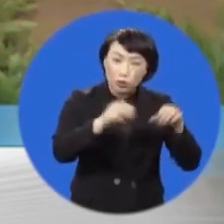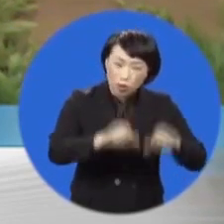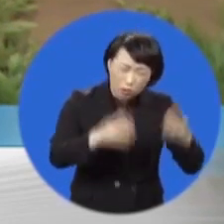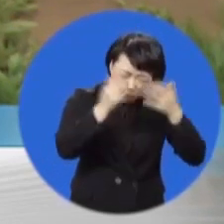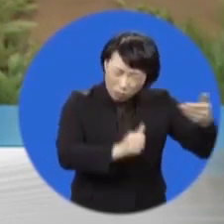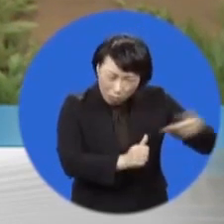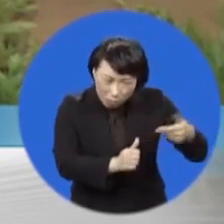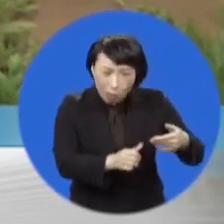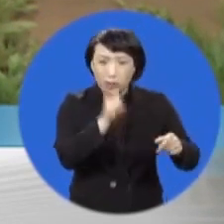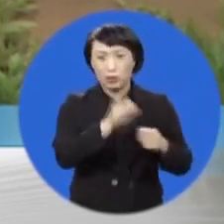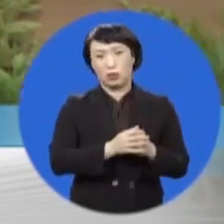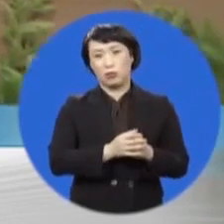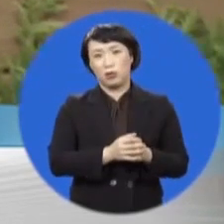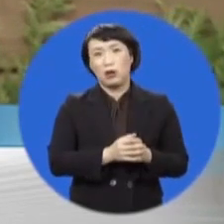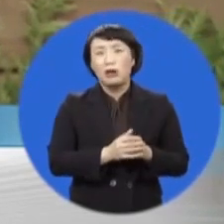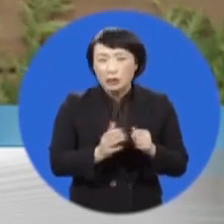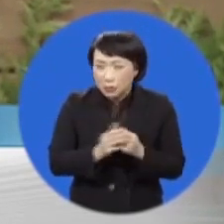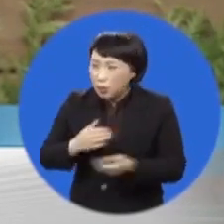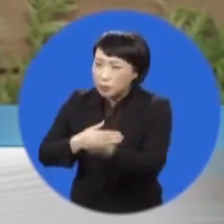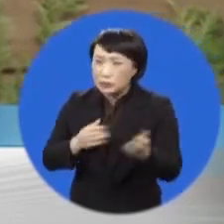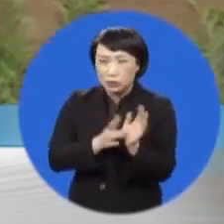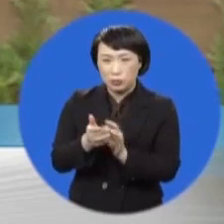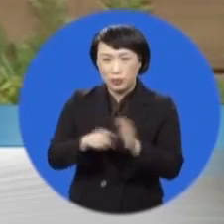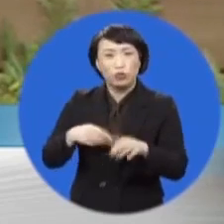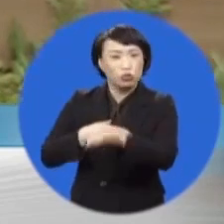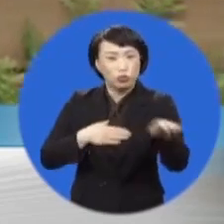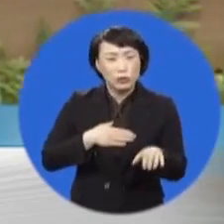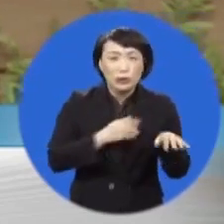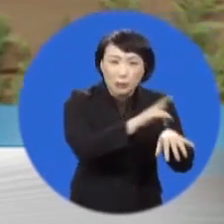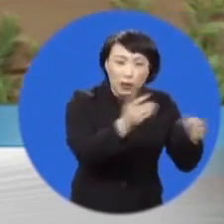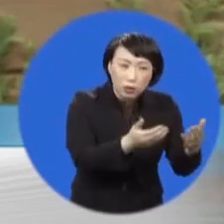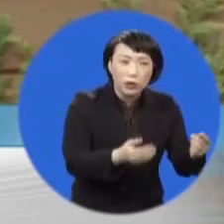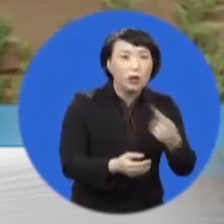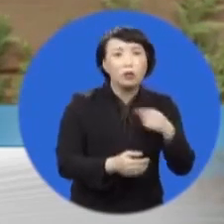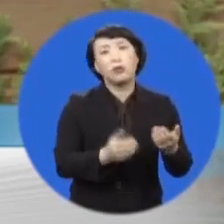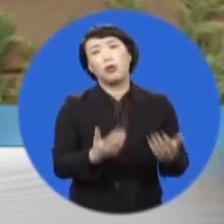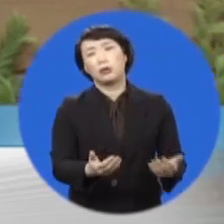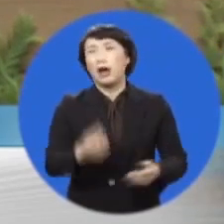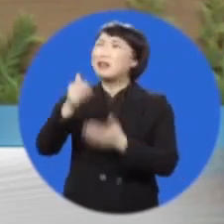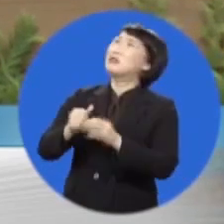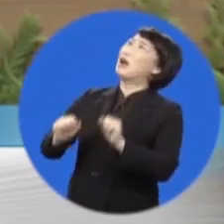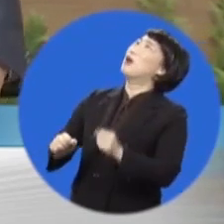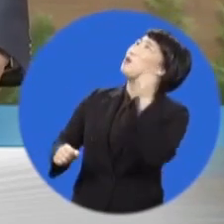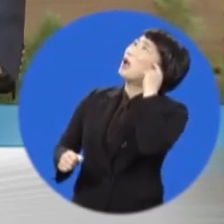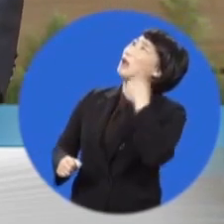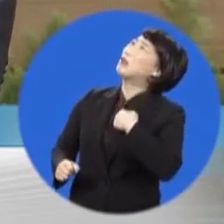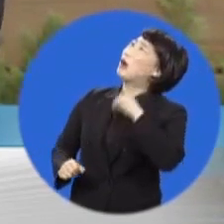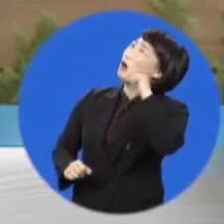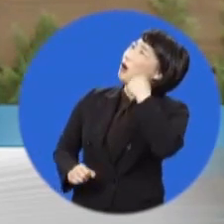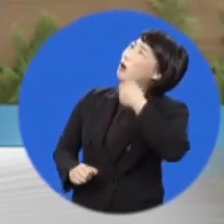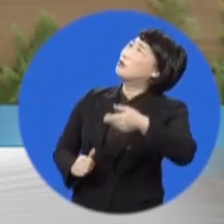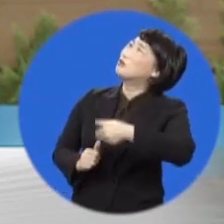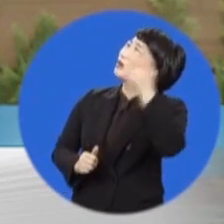분도 고통을 다 카잔 아 그러니까 예수 믿는 사람도 요 맥의 걸리는 하나님이 살아 계신데 왜 날